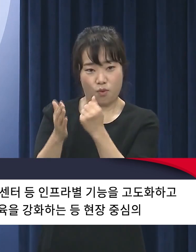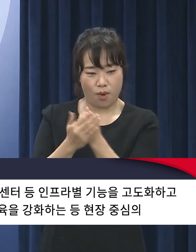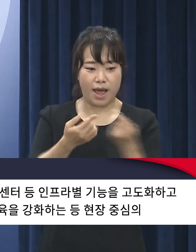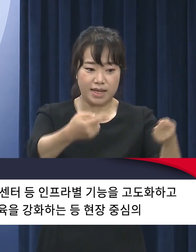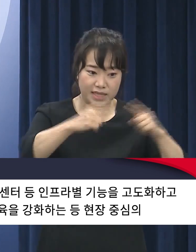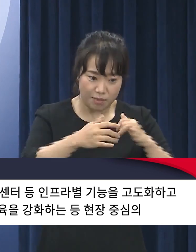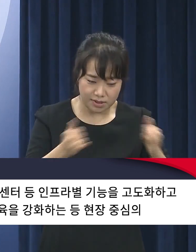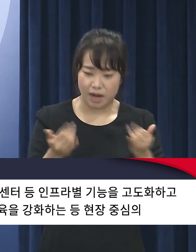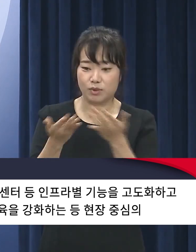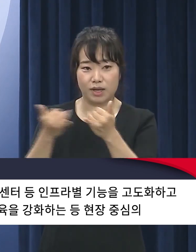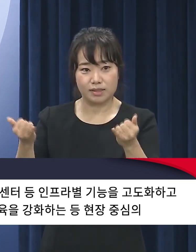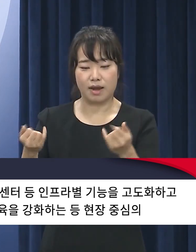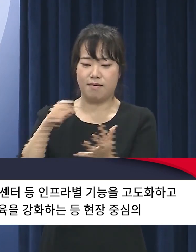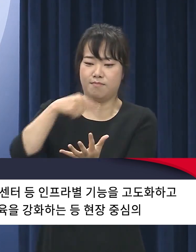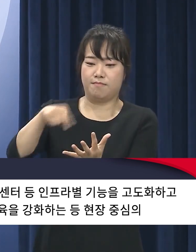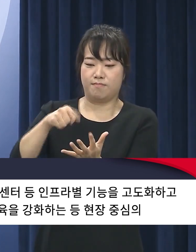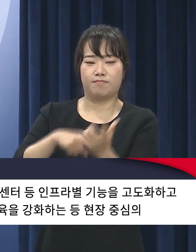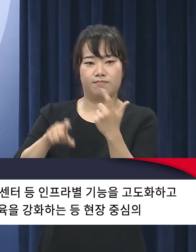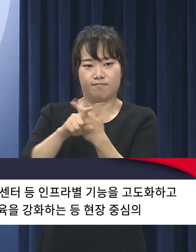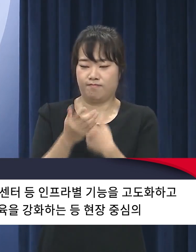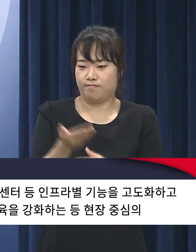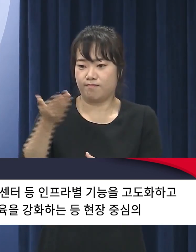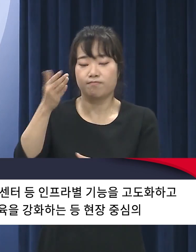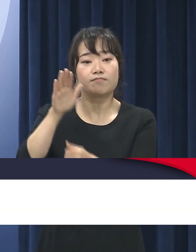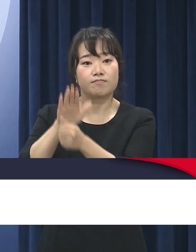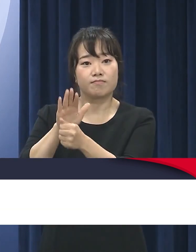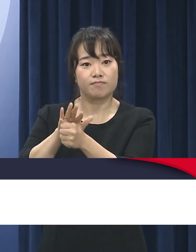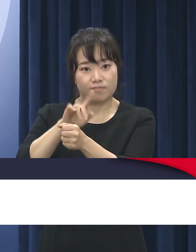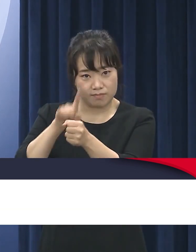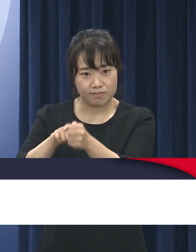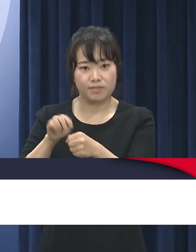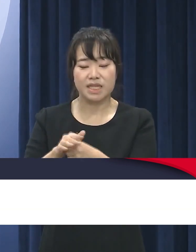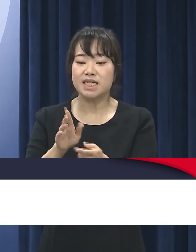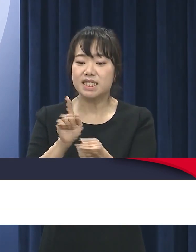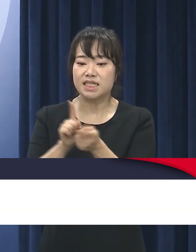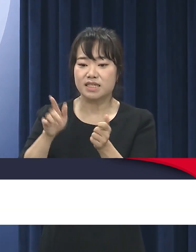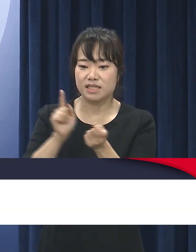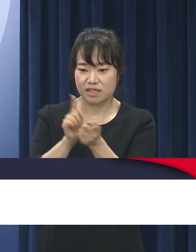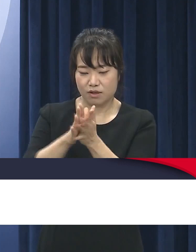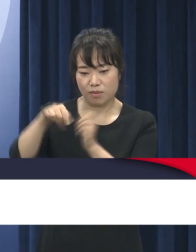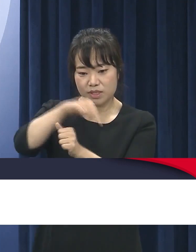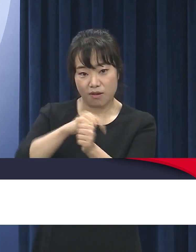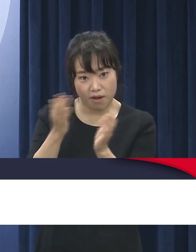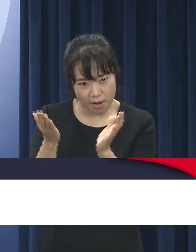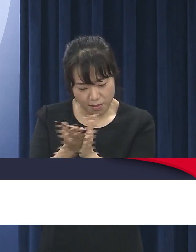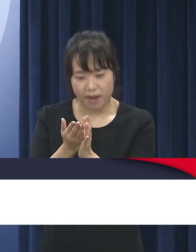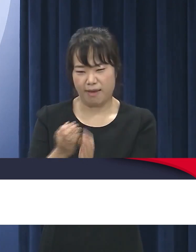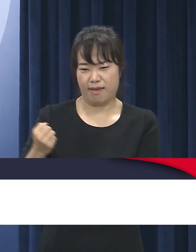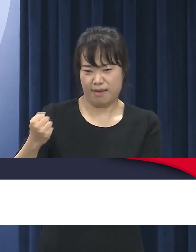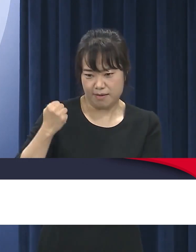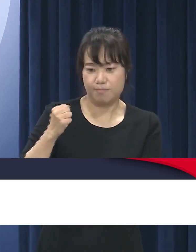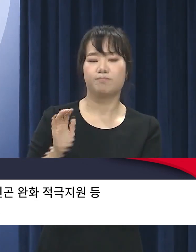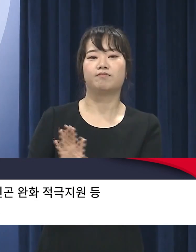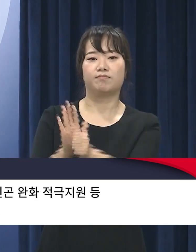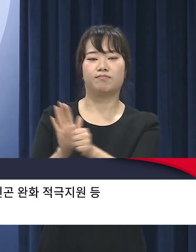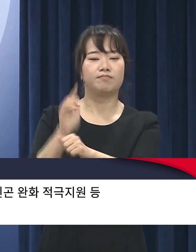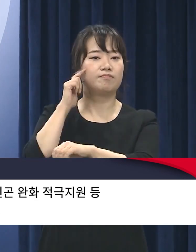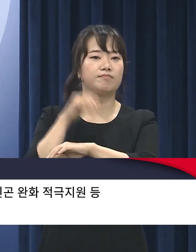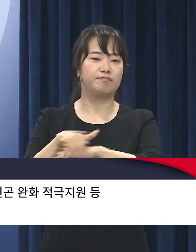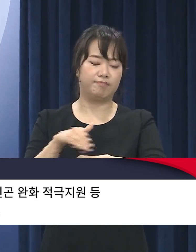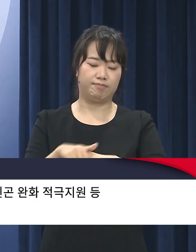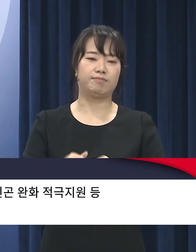참여자, 종사자 대상으로 교육을 강화하는 등 현장 중심의 자활 인적 자원 역량을